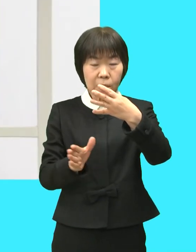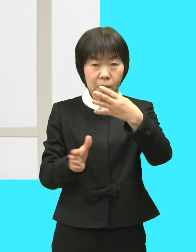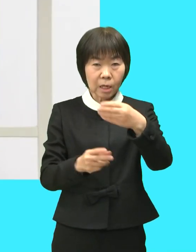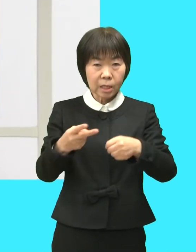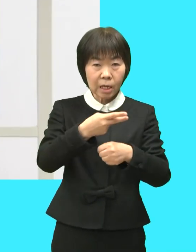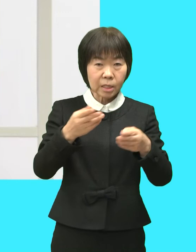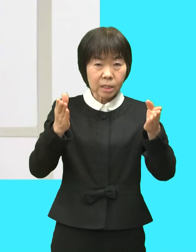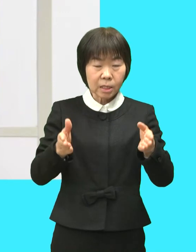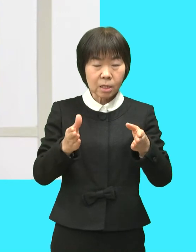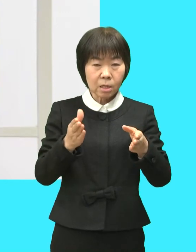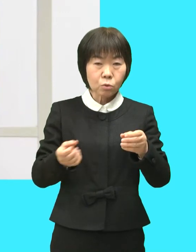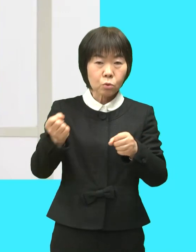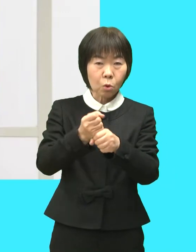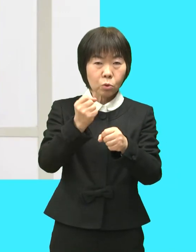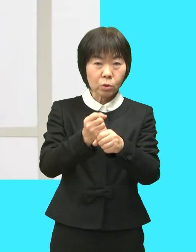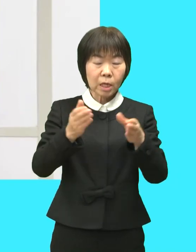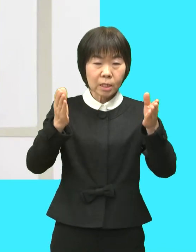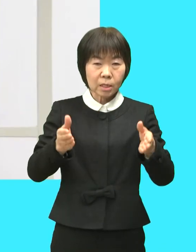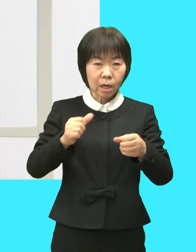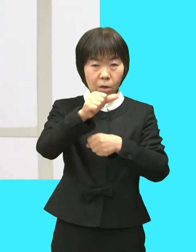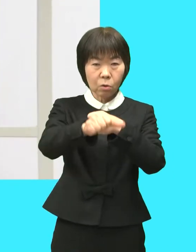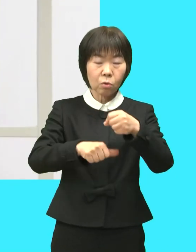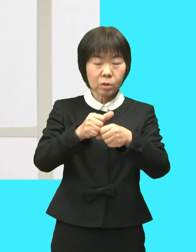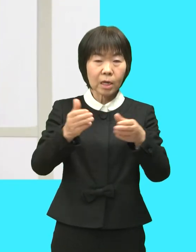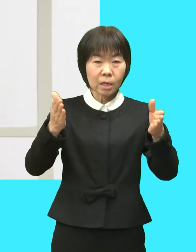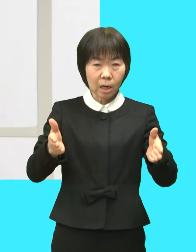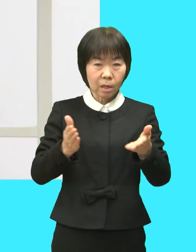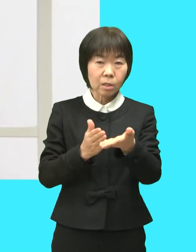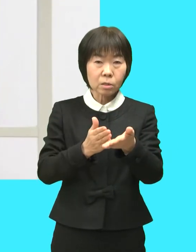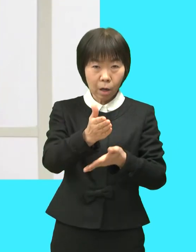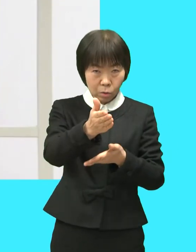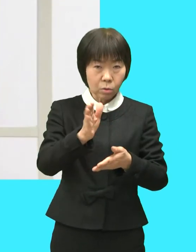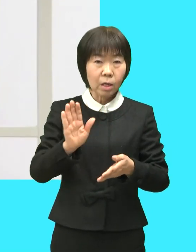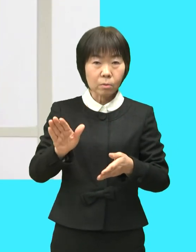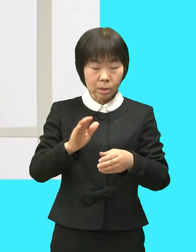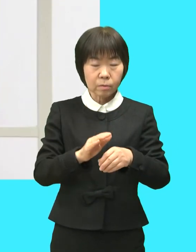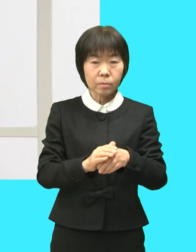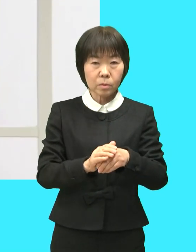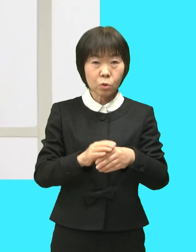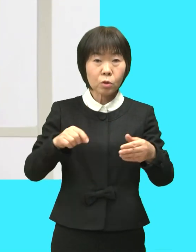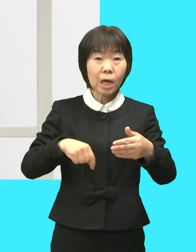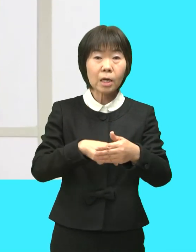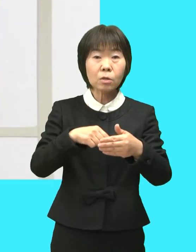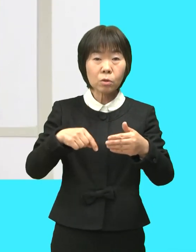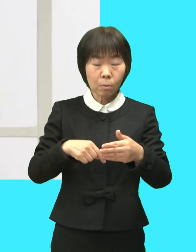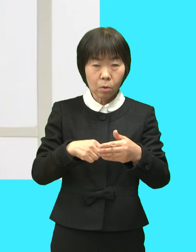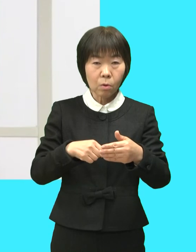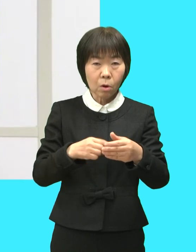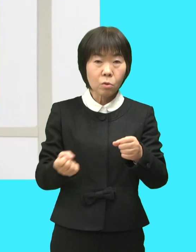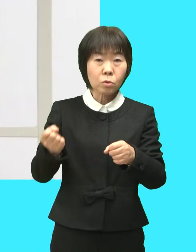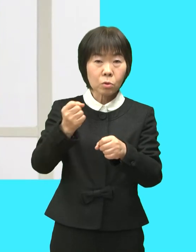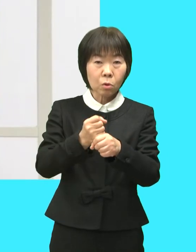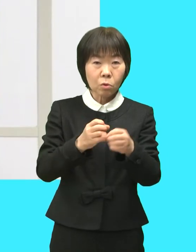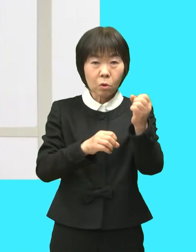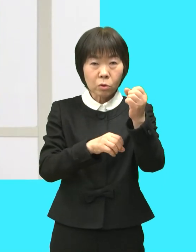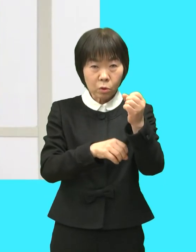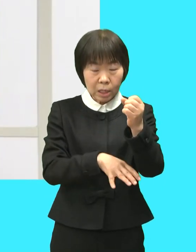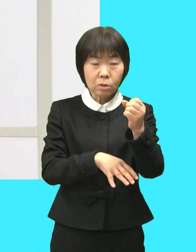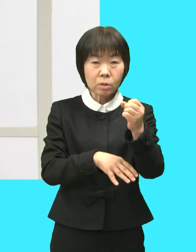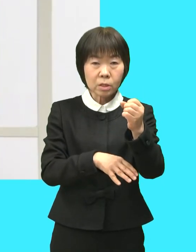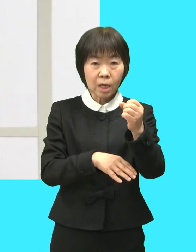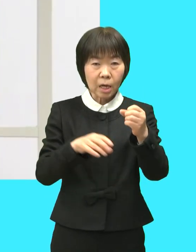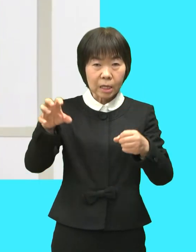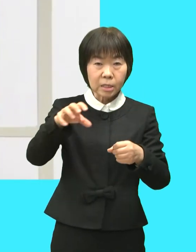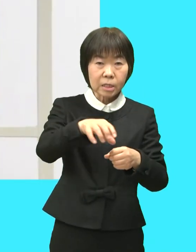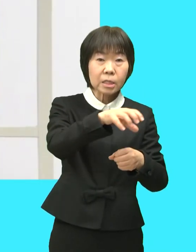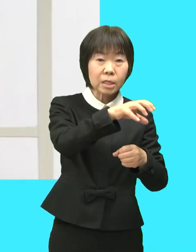二期復興創生期間5年間新たなステージに入りますが、その中においても復興の拠点として各地